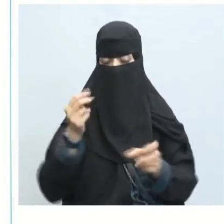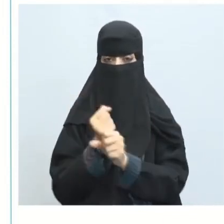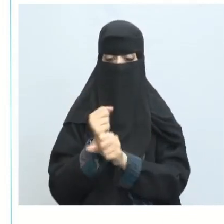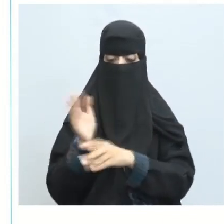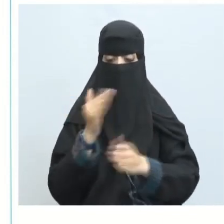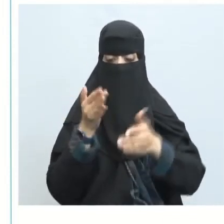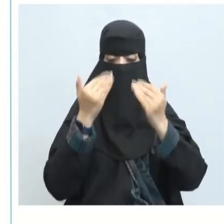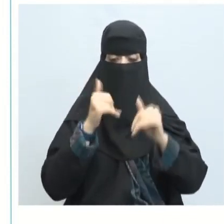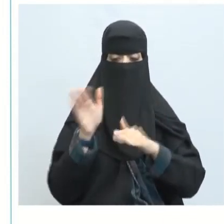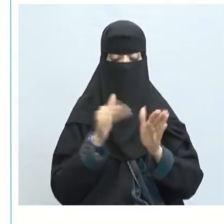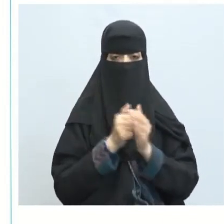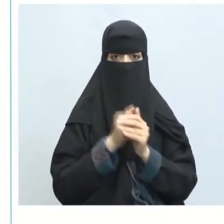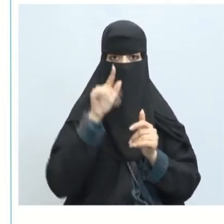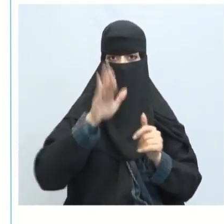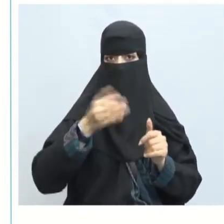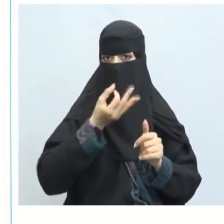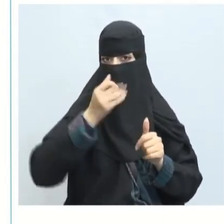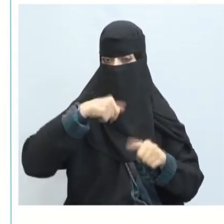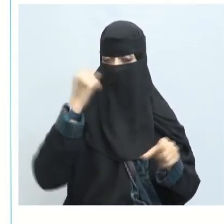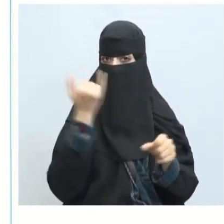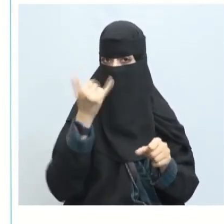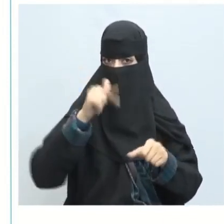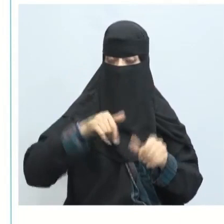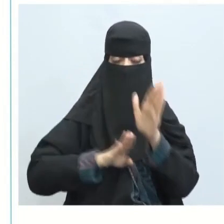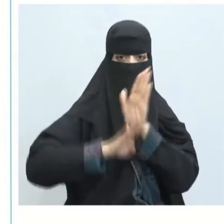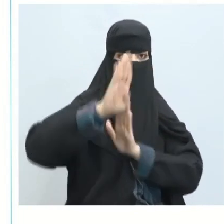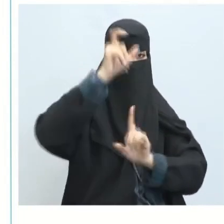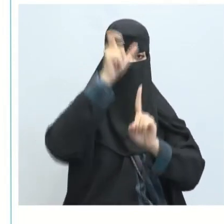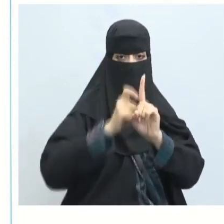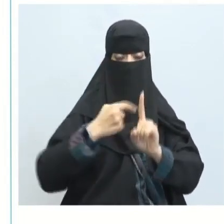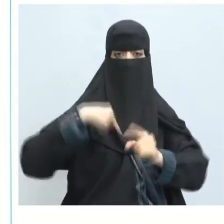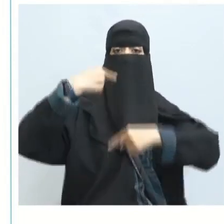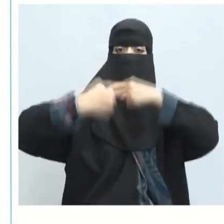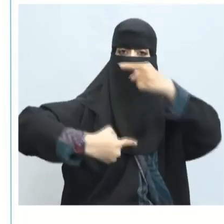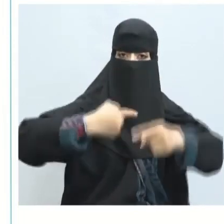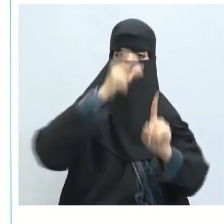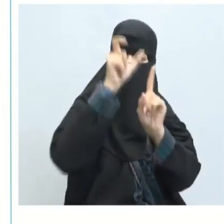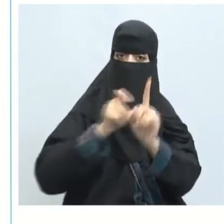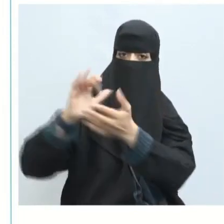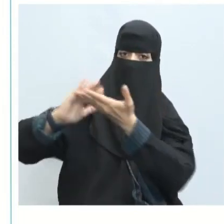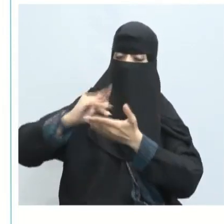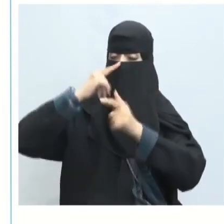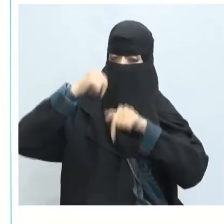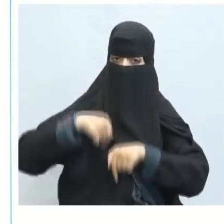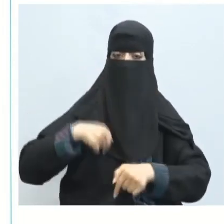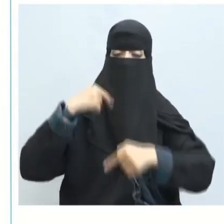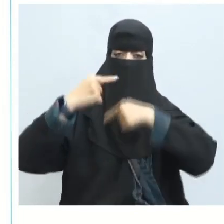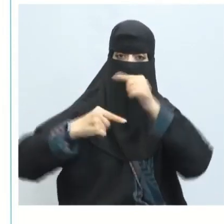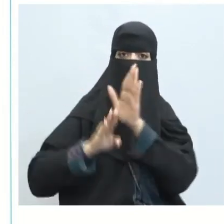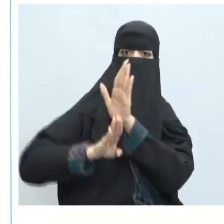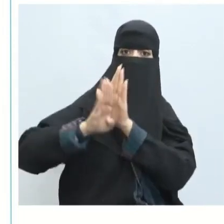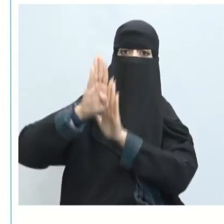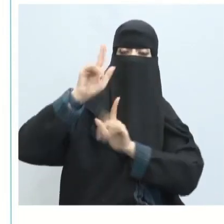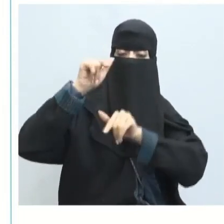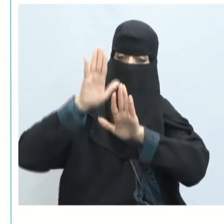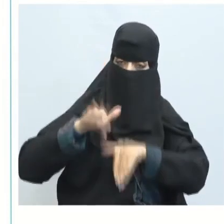المهام ثم تحدثنا عن اهميه التطوير الذاتي المستمر للسكرتير لابد ان يواكب التطور